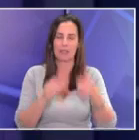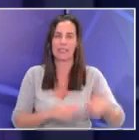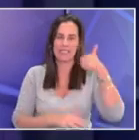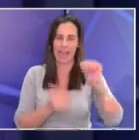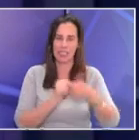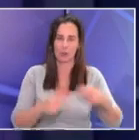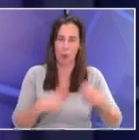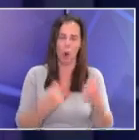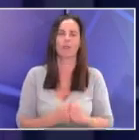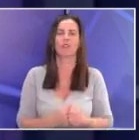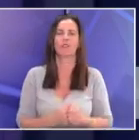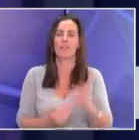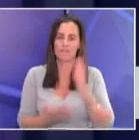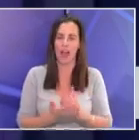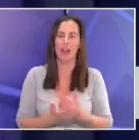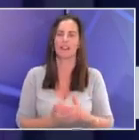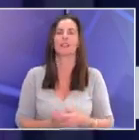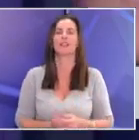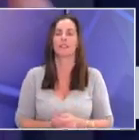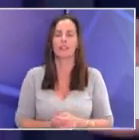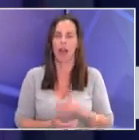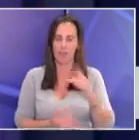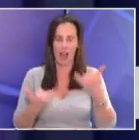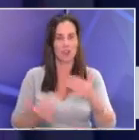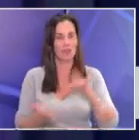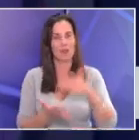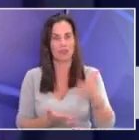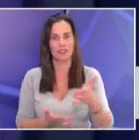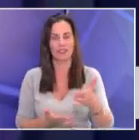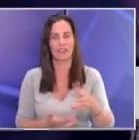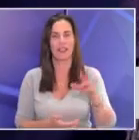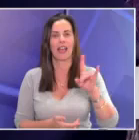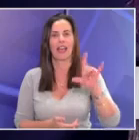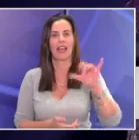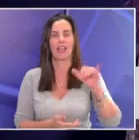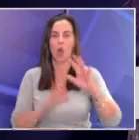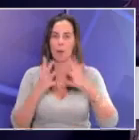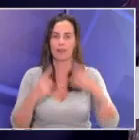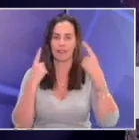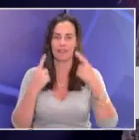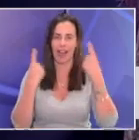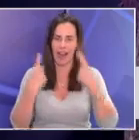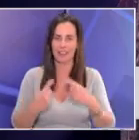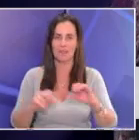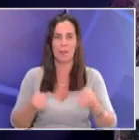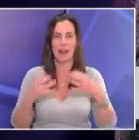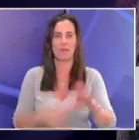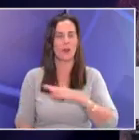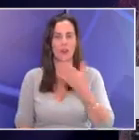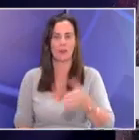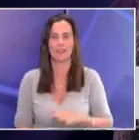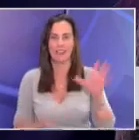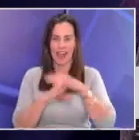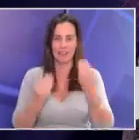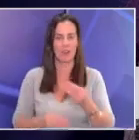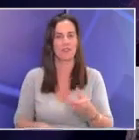שרת התרבות והספורט, השרה מירי רגב, אבל עכשיו נמצא איתנו רחלי מורגנשטיין, אומנית חרדית ופעילה חברתית. נכון. מה שלומך? אהלן,